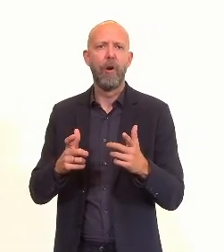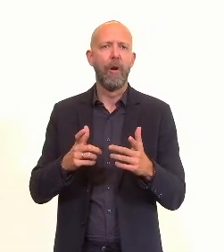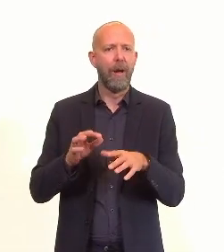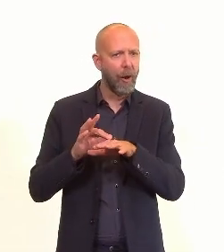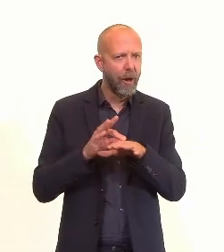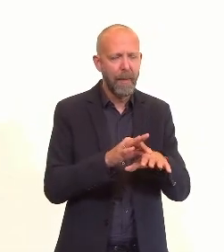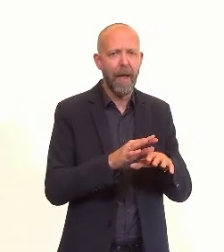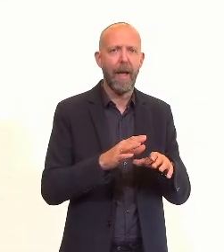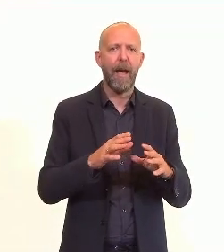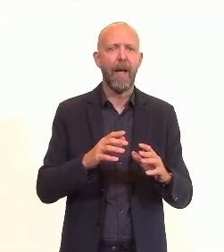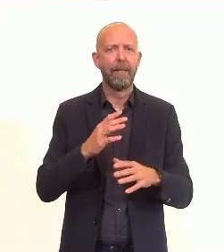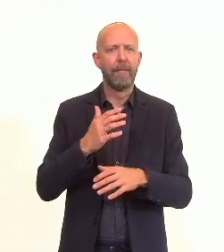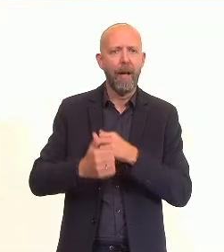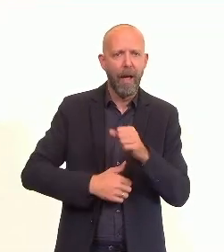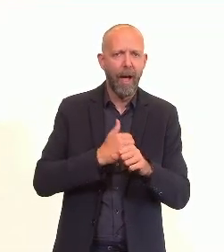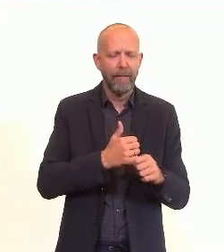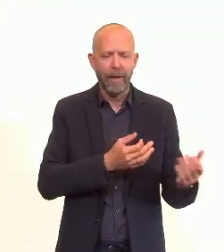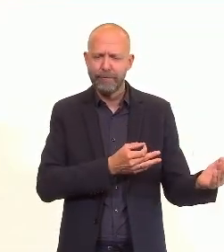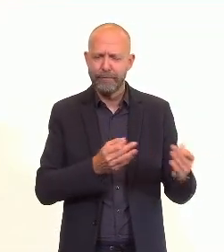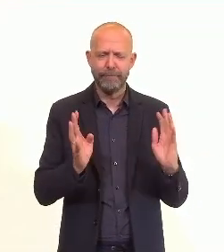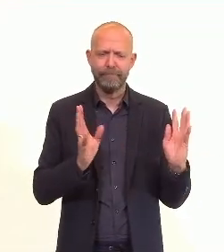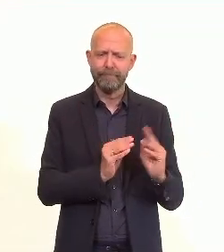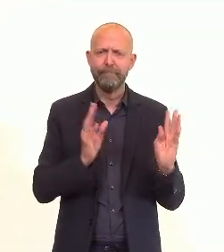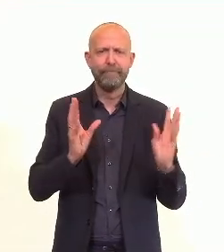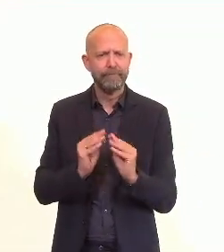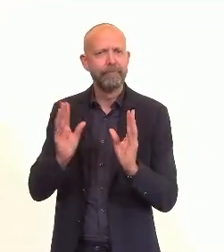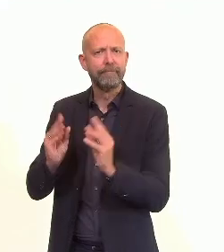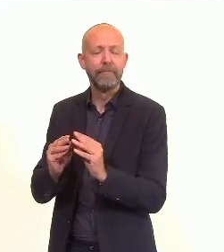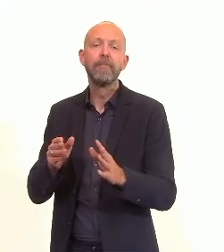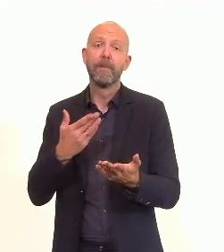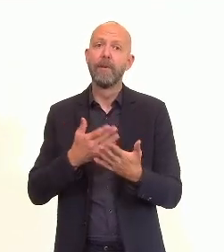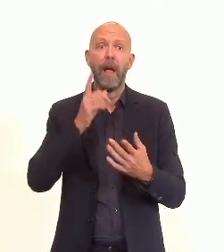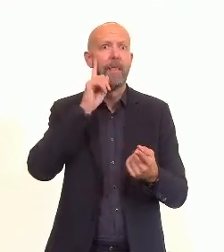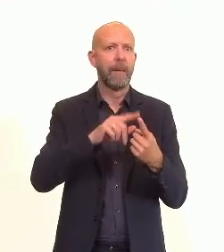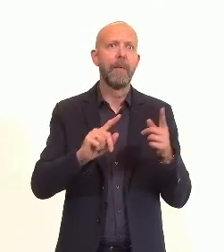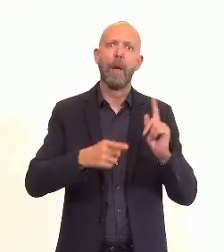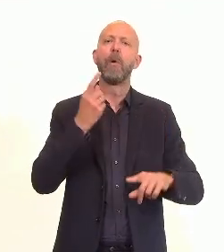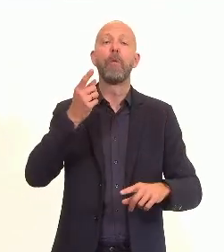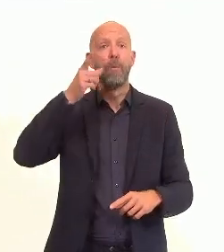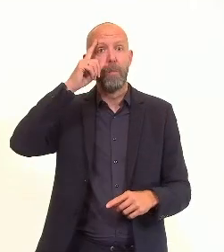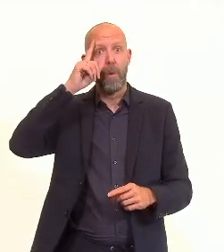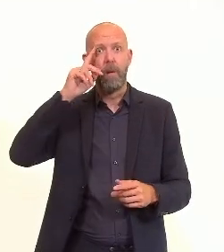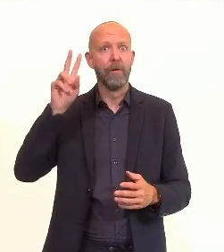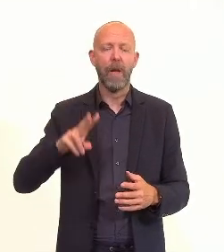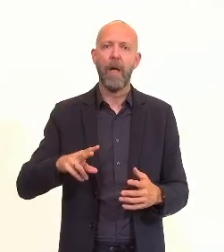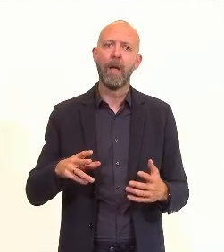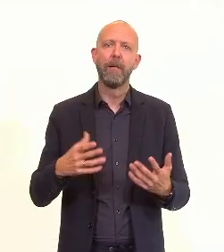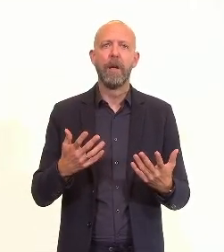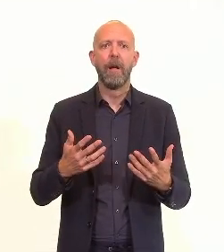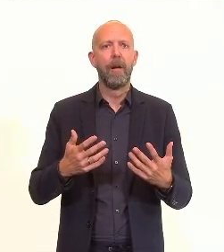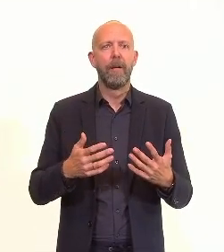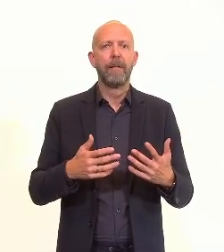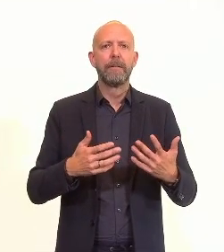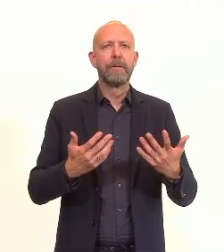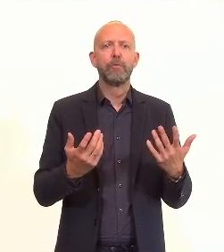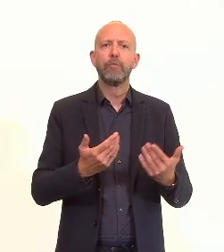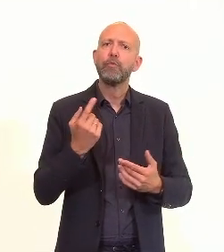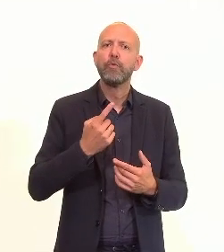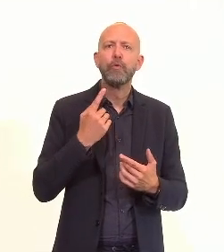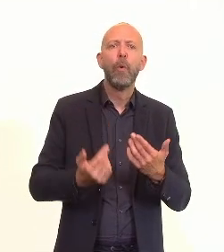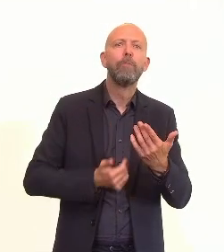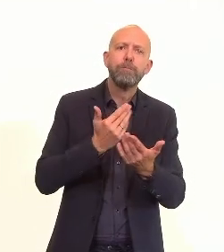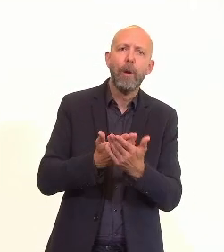se réunissent à l'année autour de ces thématiques. Ces thématiques sont importantes parce que vous sortez de la réflexion sur ces thématiques des propositions et